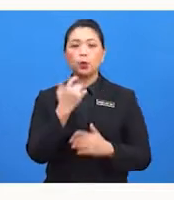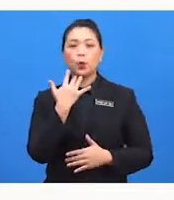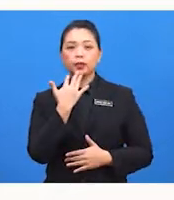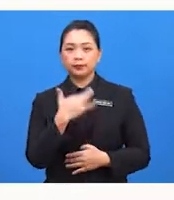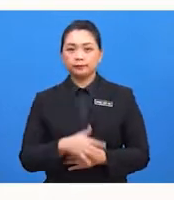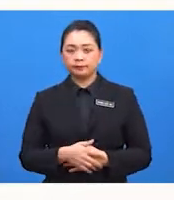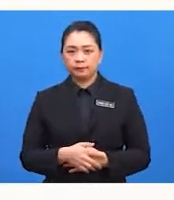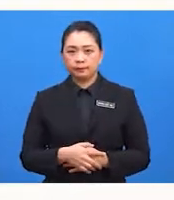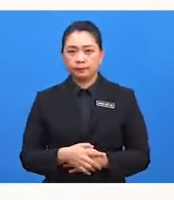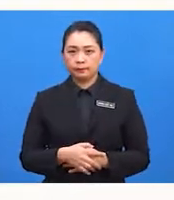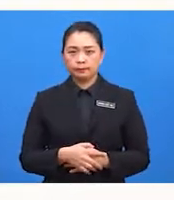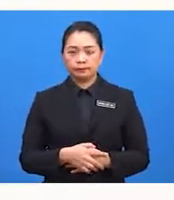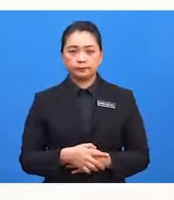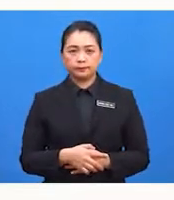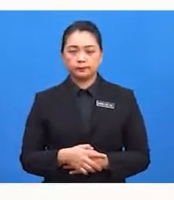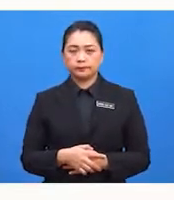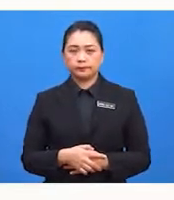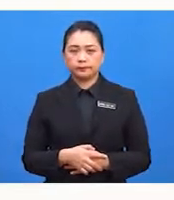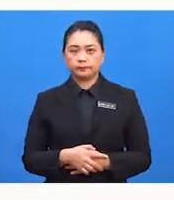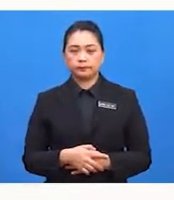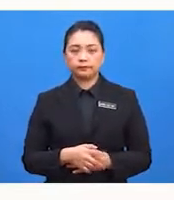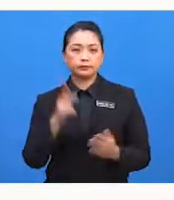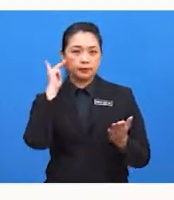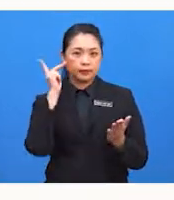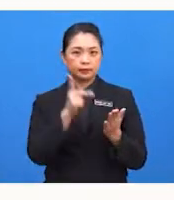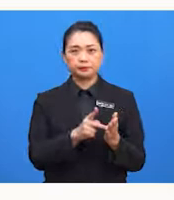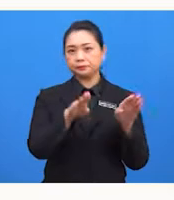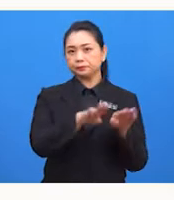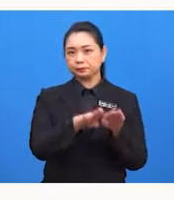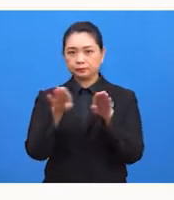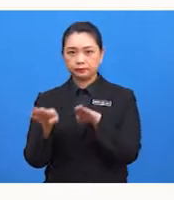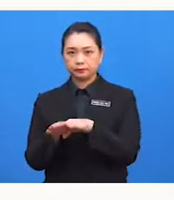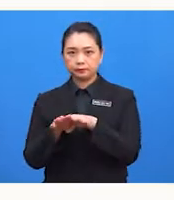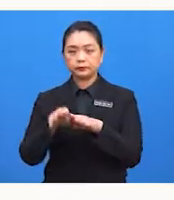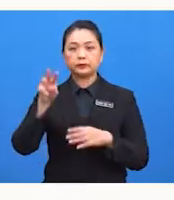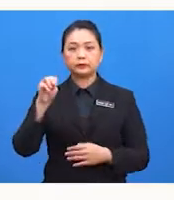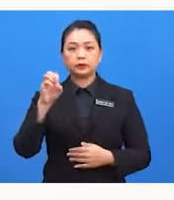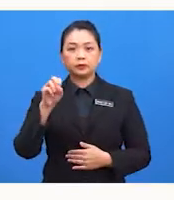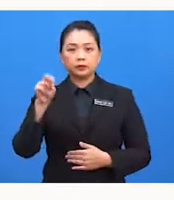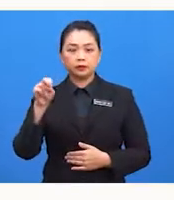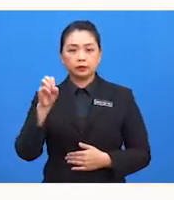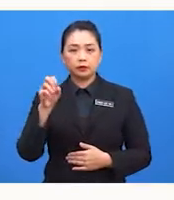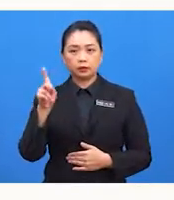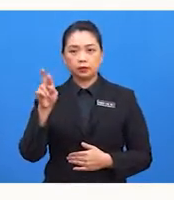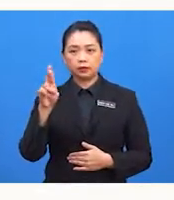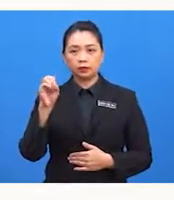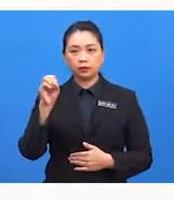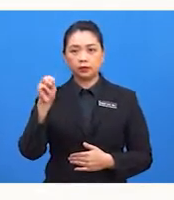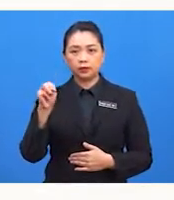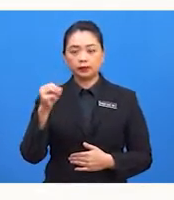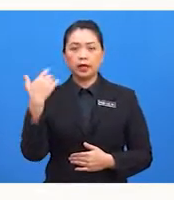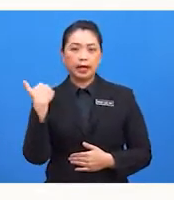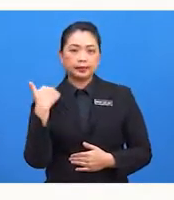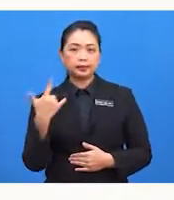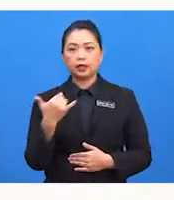Ia dikenali sebagai monokrom dan ia merupakan warna yang dihasilkan